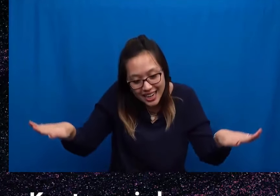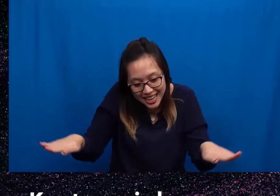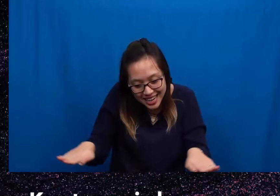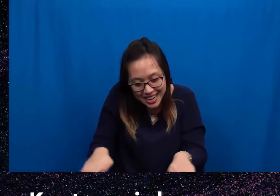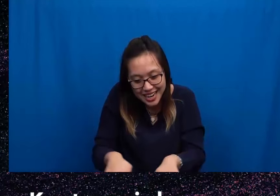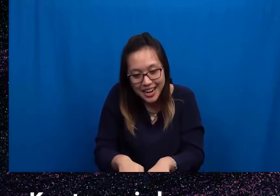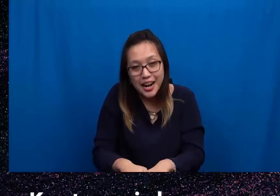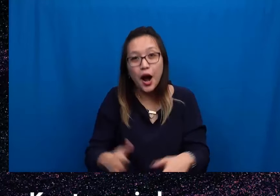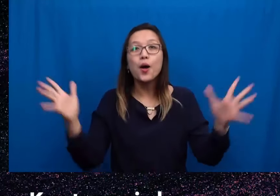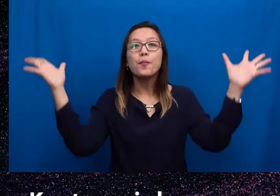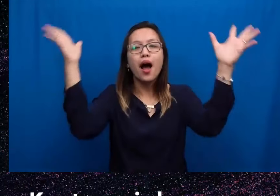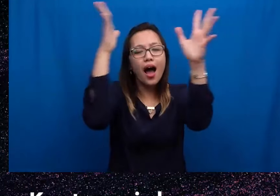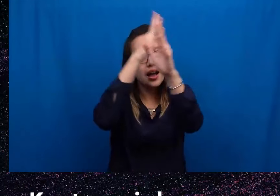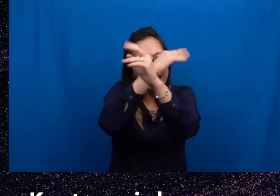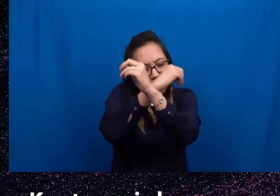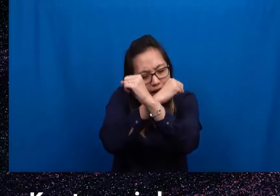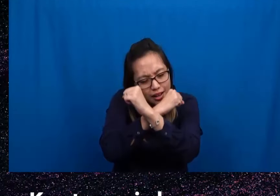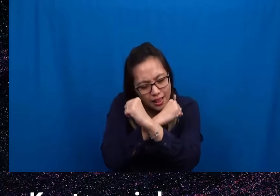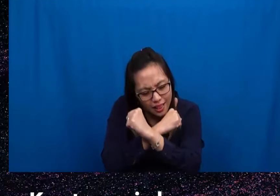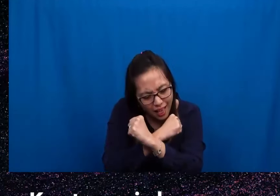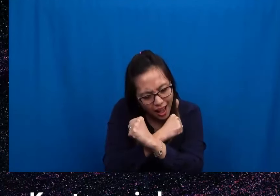Lewat lembah